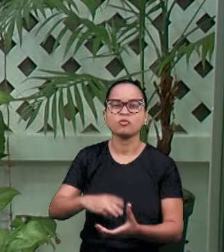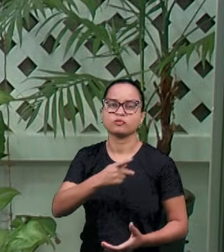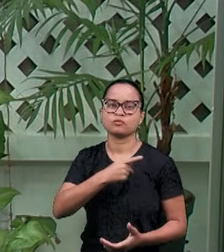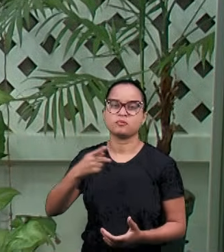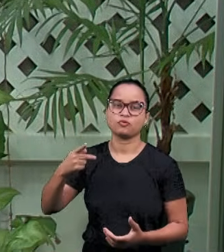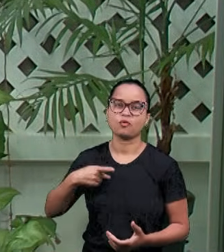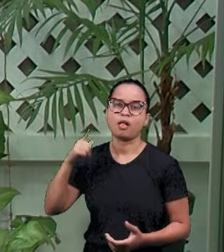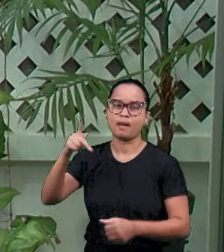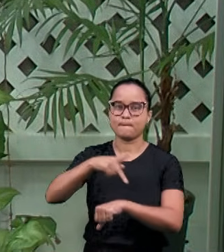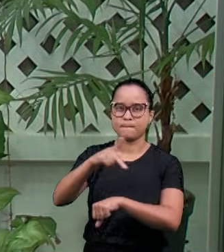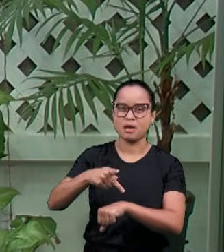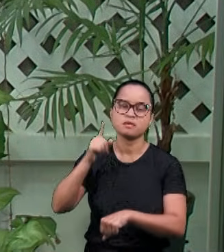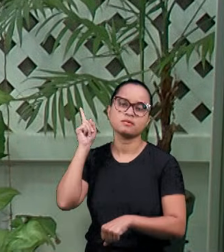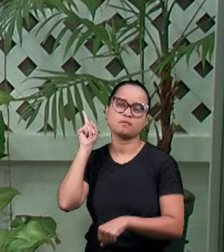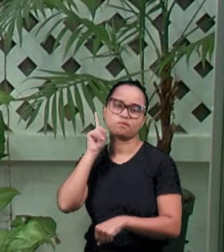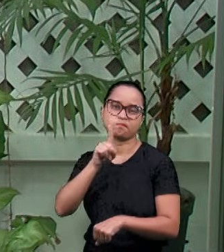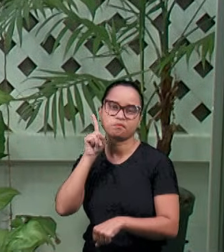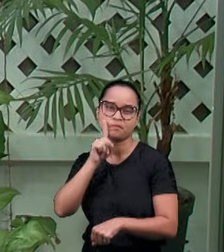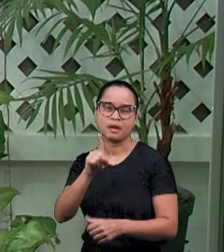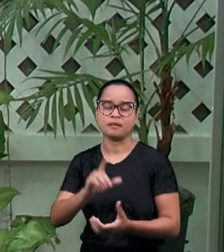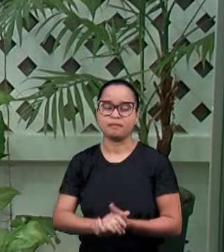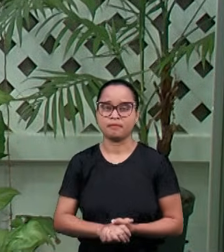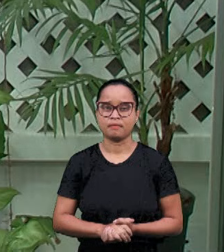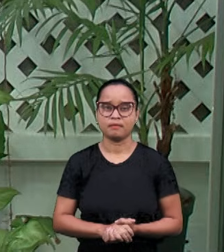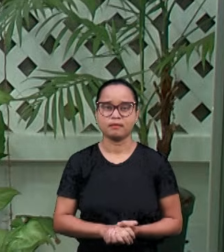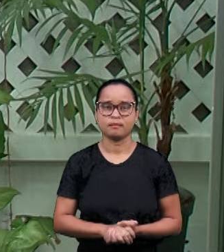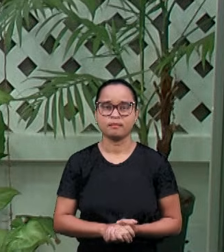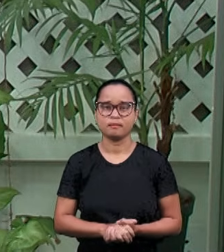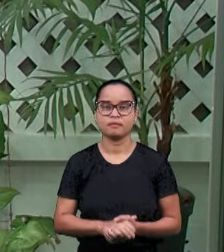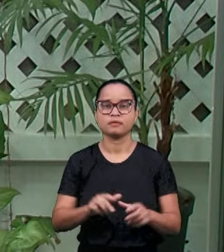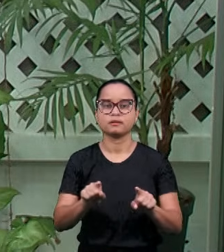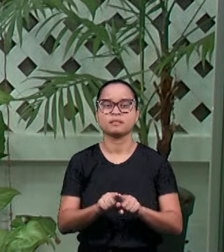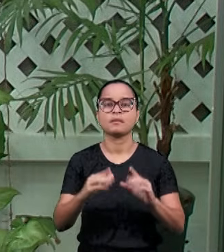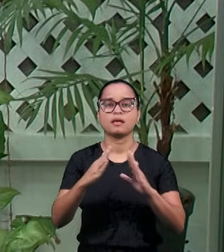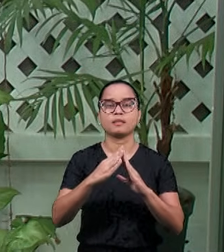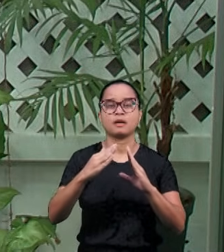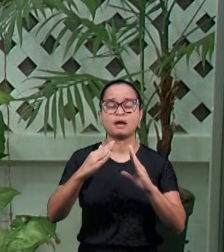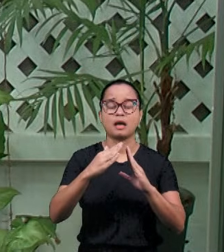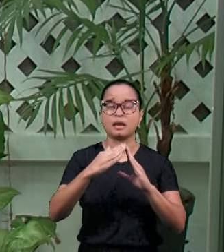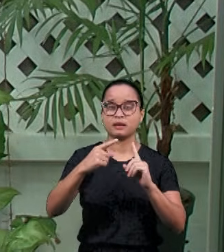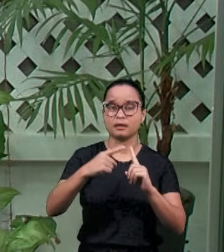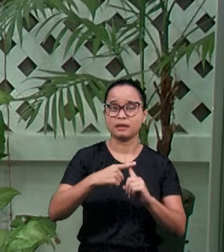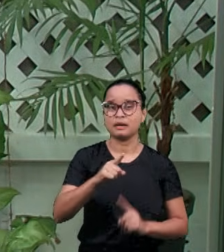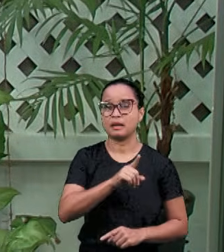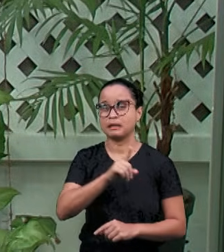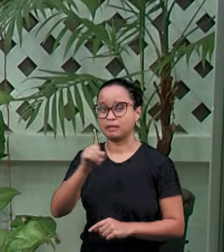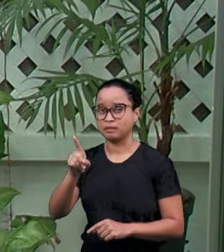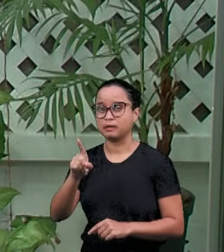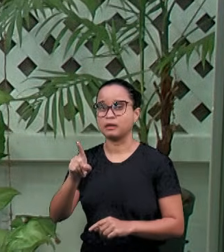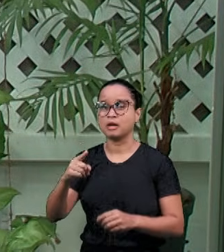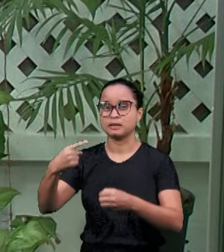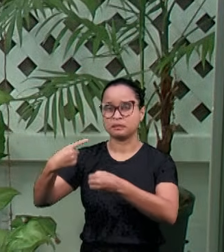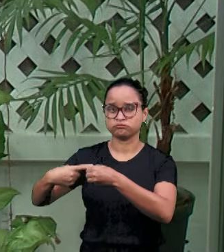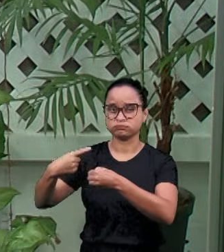chose merveilleuse, mes frères. L'Église de Washington est bénie.